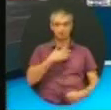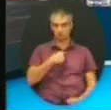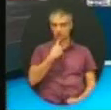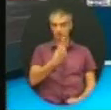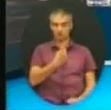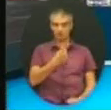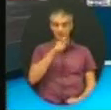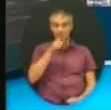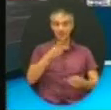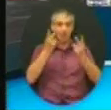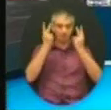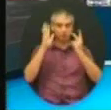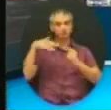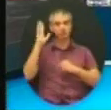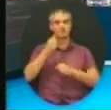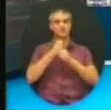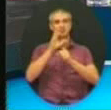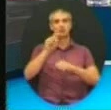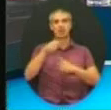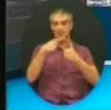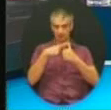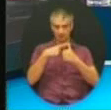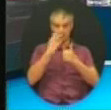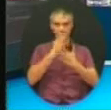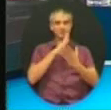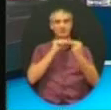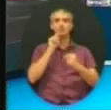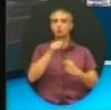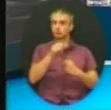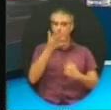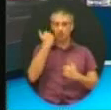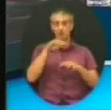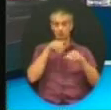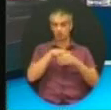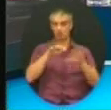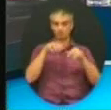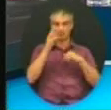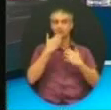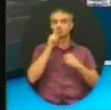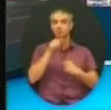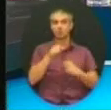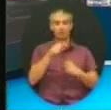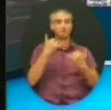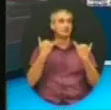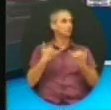לומר לך שזה חשוב שיהיה גם נציגות של הכנסת, ודיברנו על זה, היה במליאה גם סיפור על זה. אבל